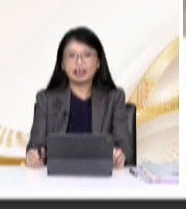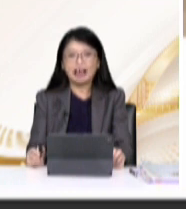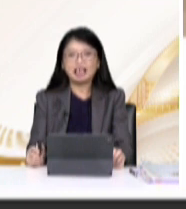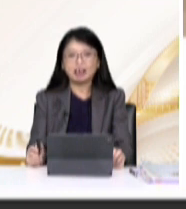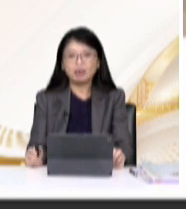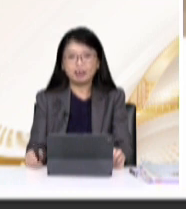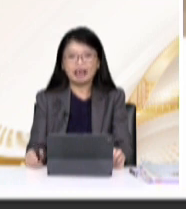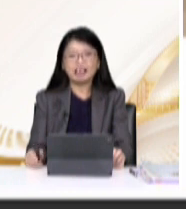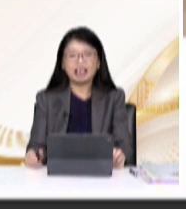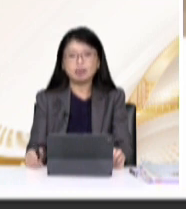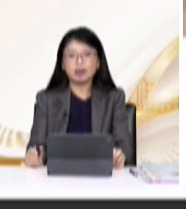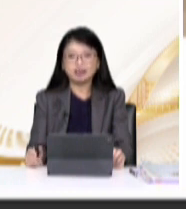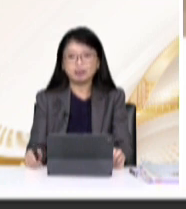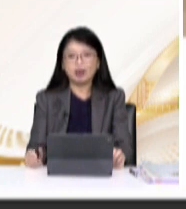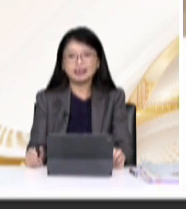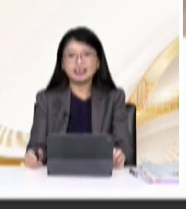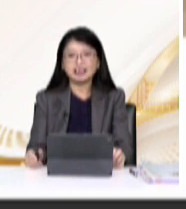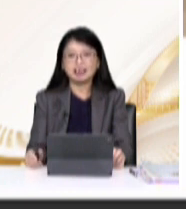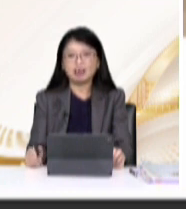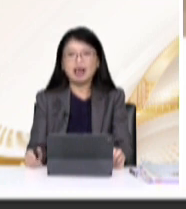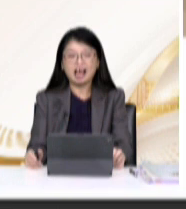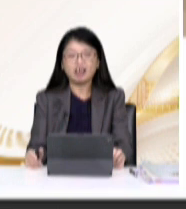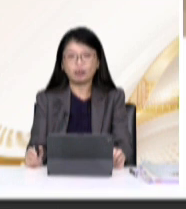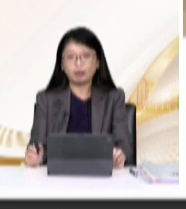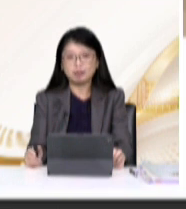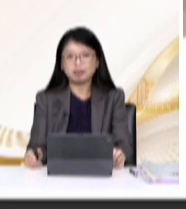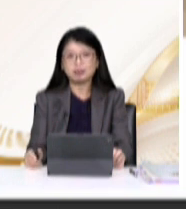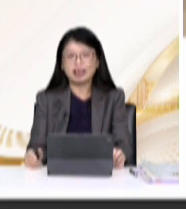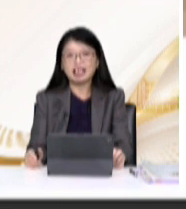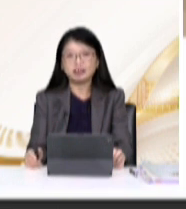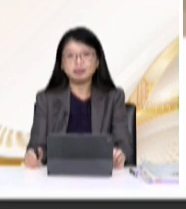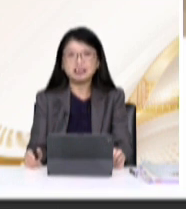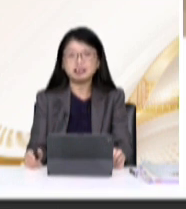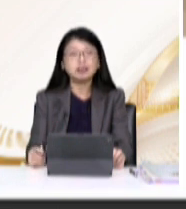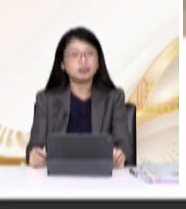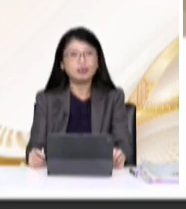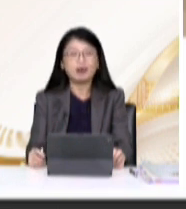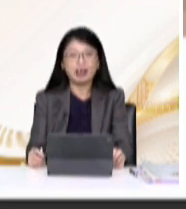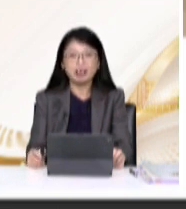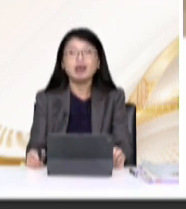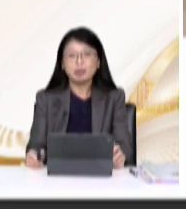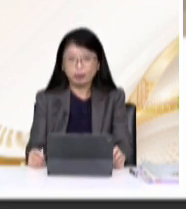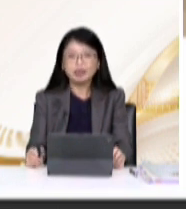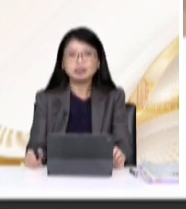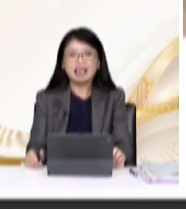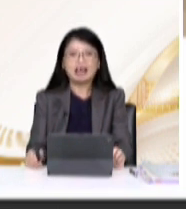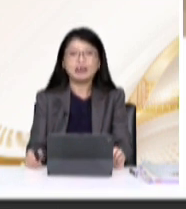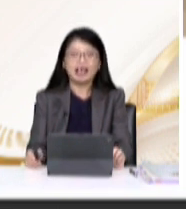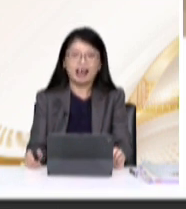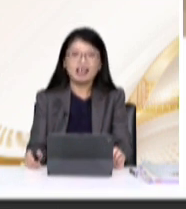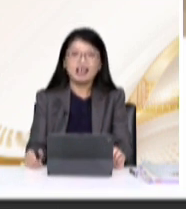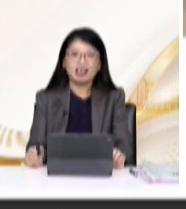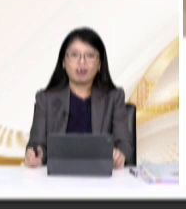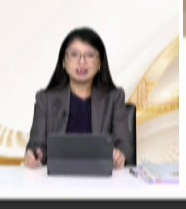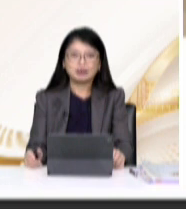องค์คณะและก็องค์คณะตามข้อ10วรรค4และวรรค5ของตัวระเบียบสำนักนายกรัฐมนตรีซึ่งเมื่อสักครู่เราได้พูดกันไปแล้วนะค